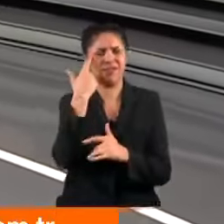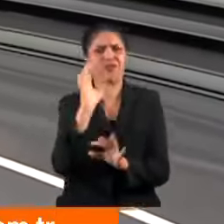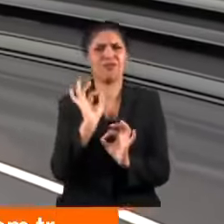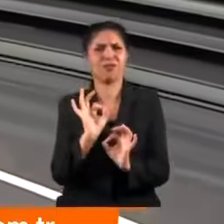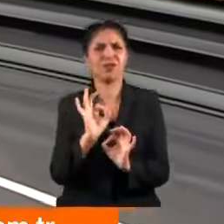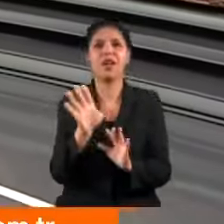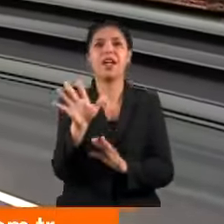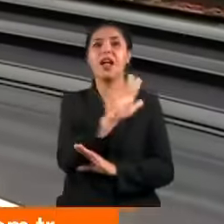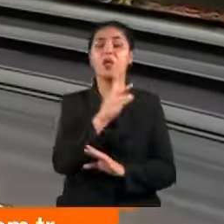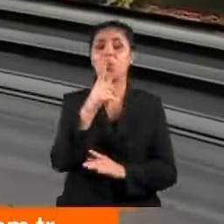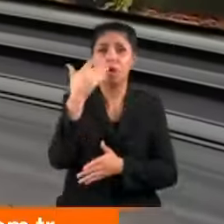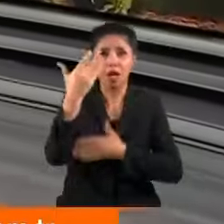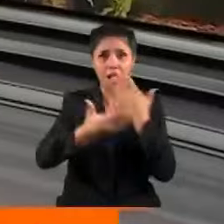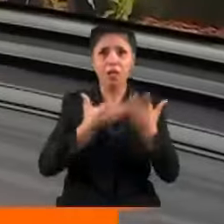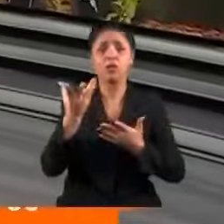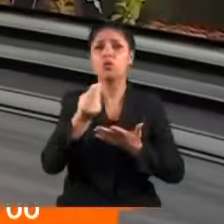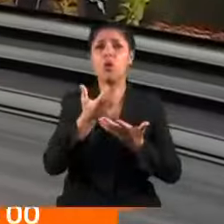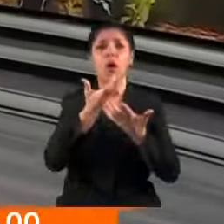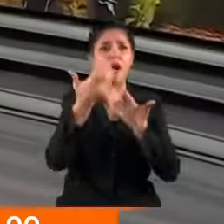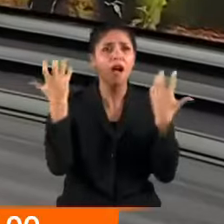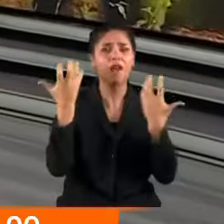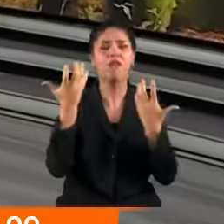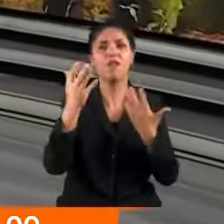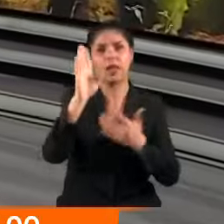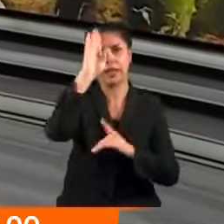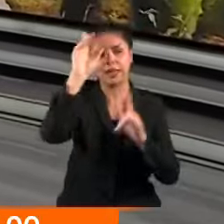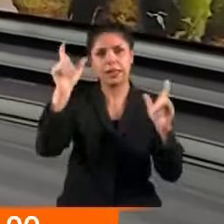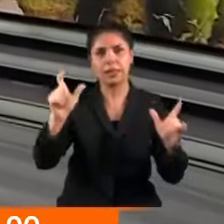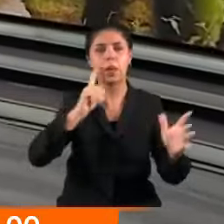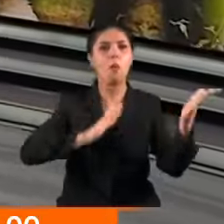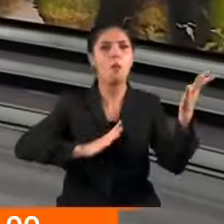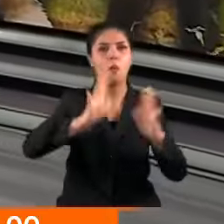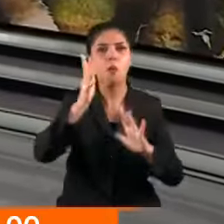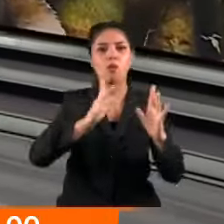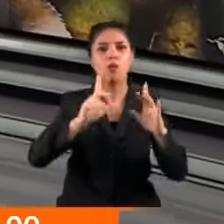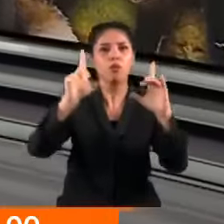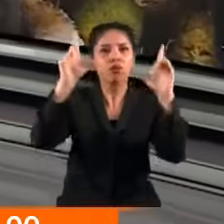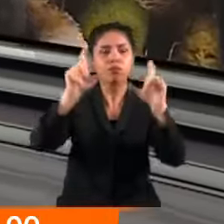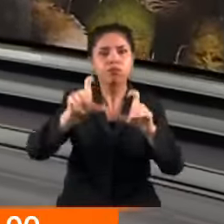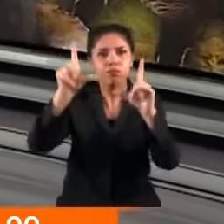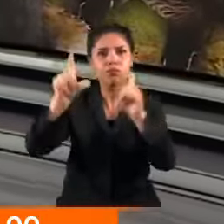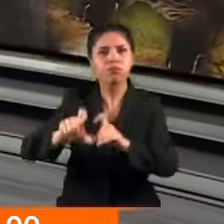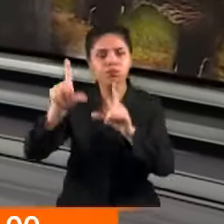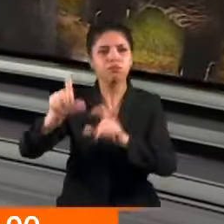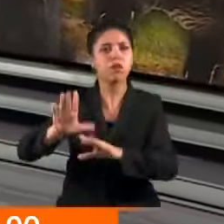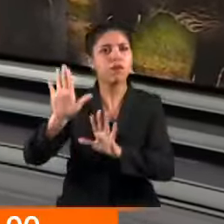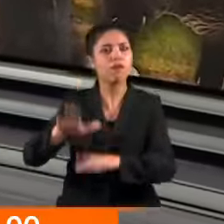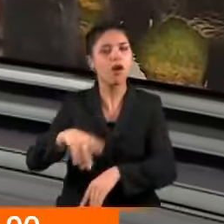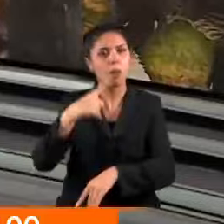da bu saydıklarım ve daha pek çok yaban hayvanı Megakent ormanlarında foto kapağına takıldı.